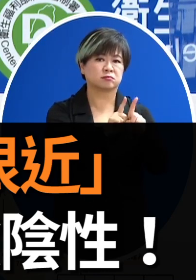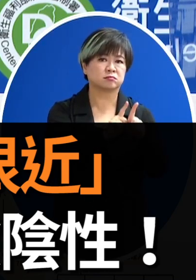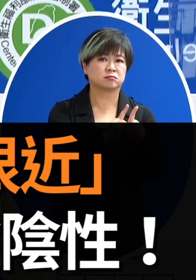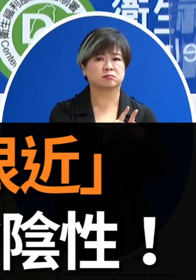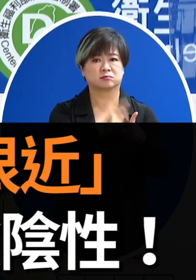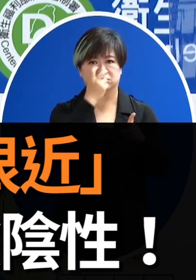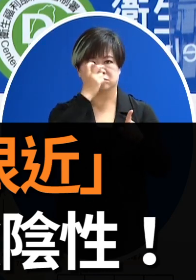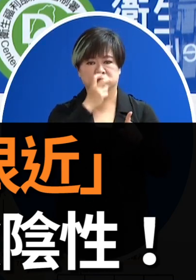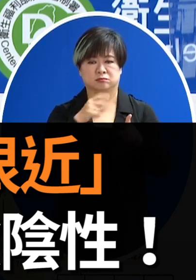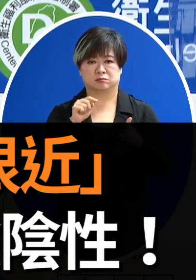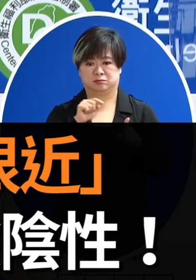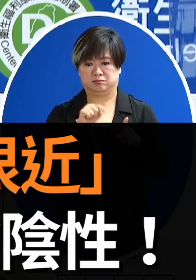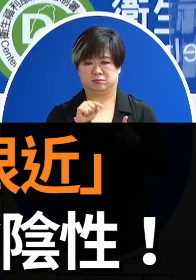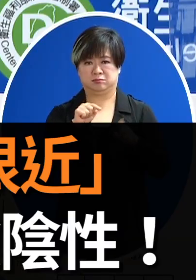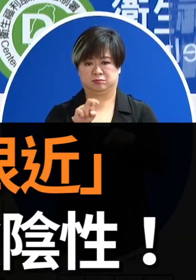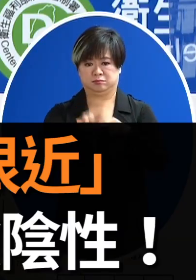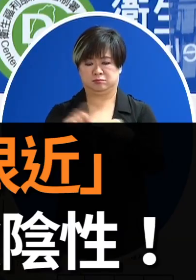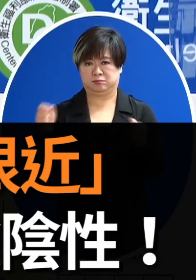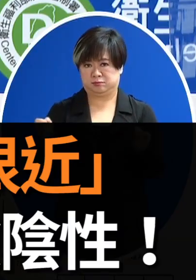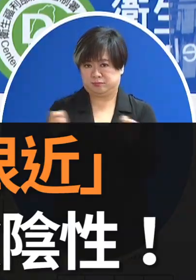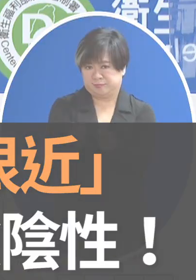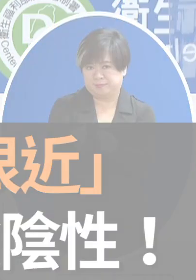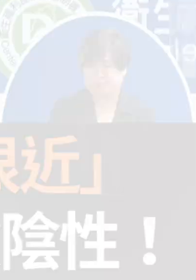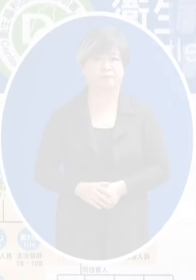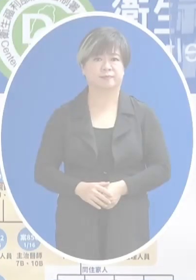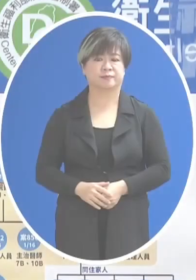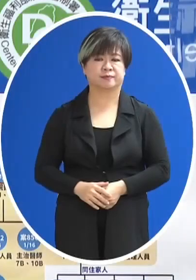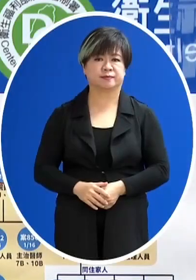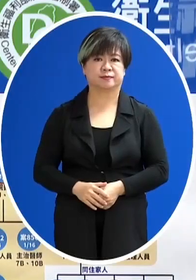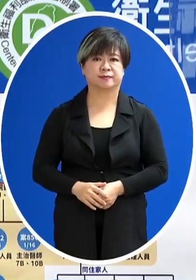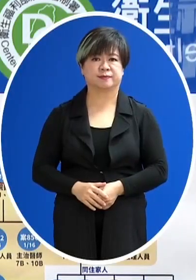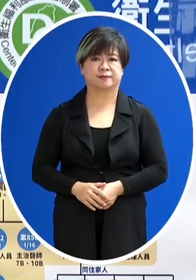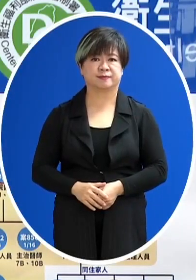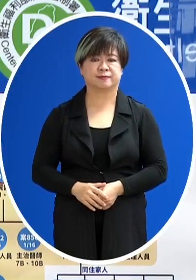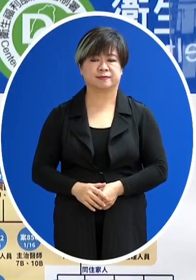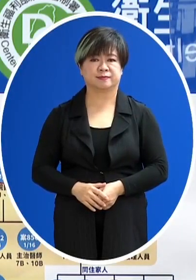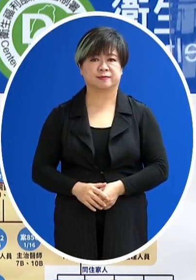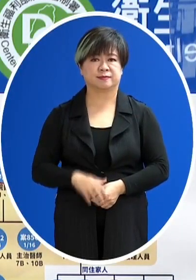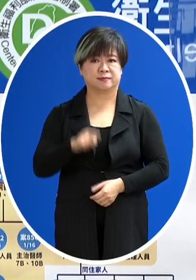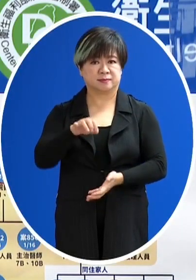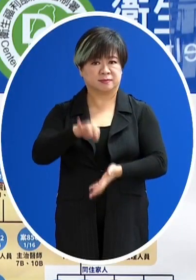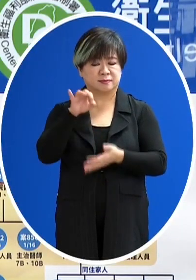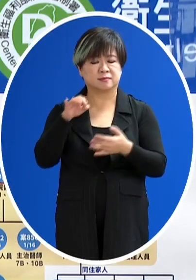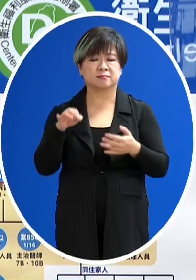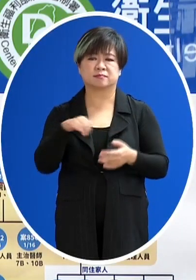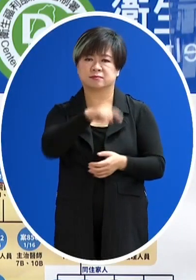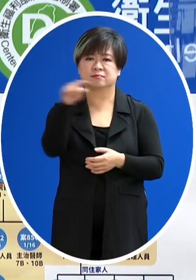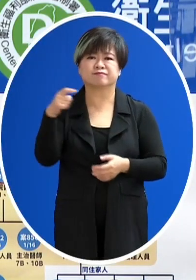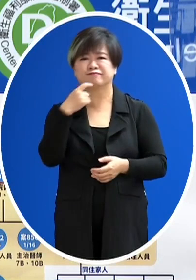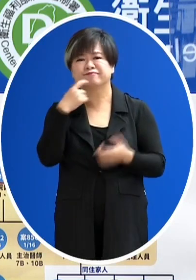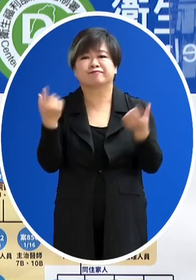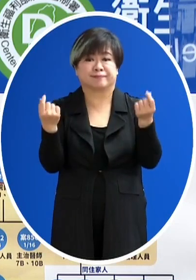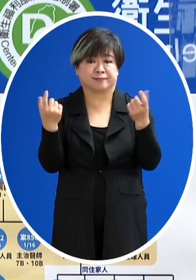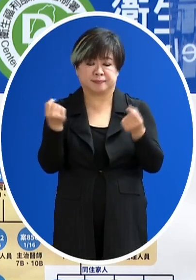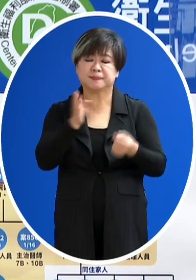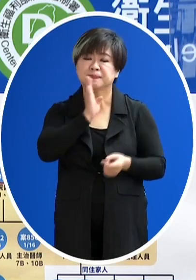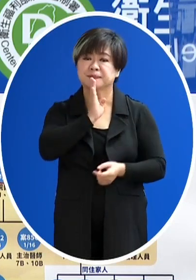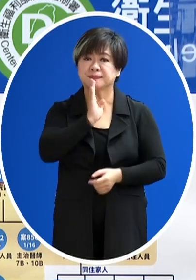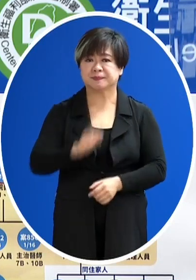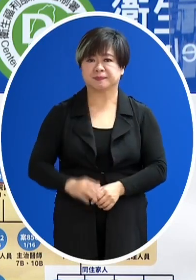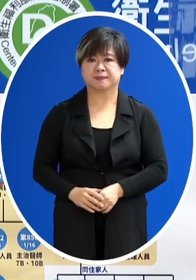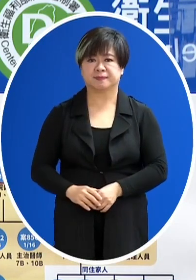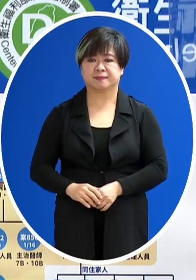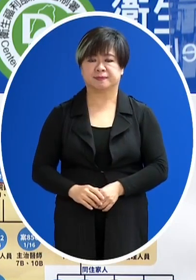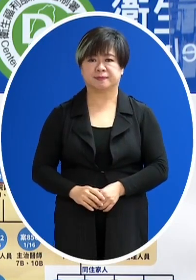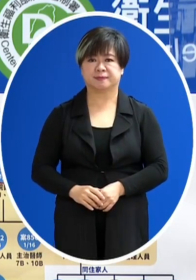是坐的比较近，两个是坐比较近。我想你问这个问题也是大家的一个问题了哈。那但是